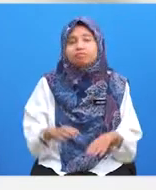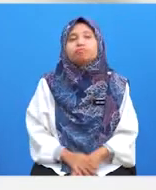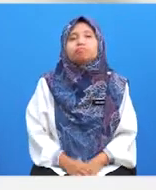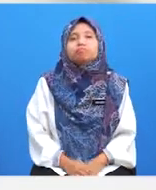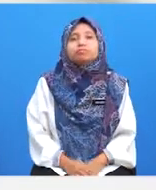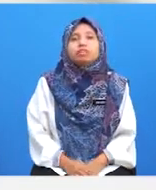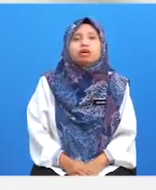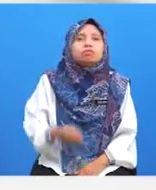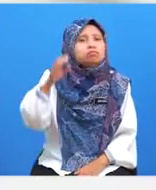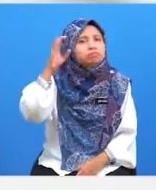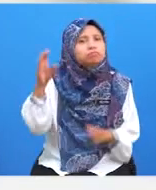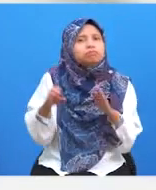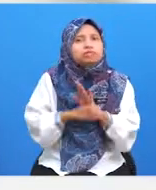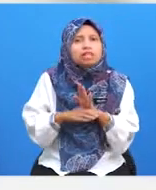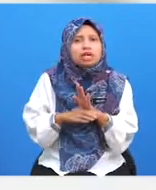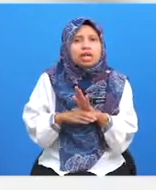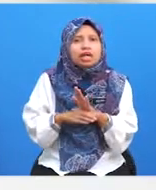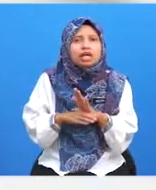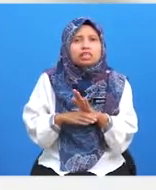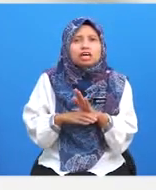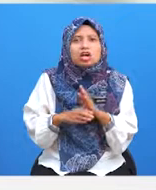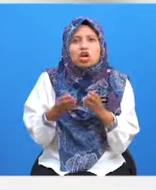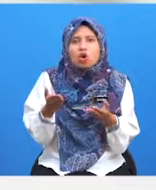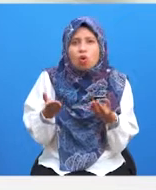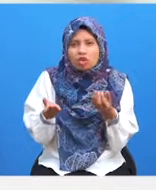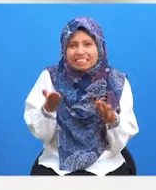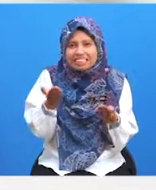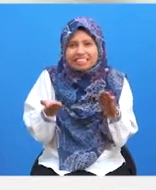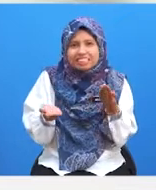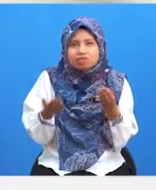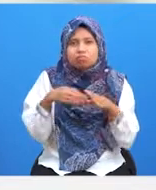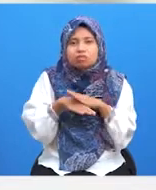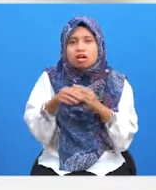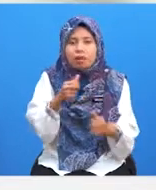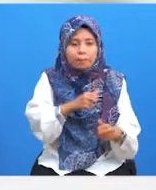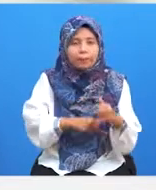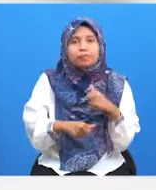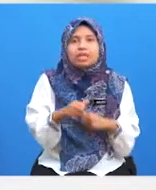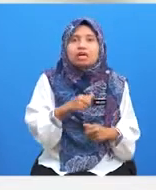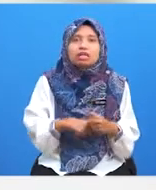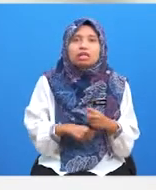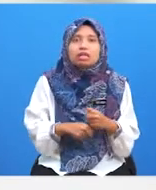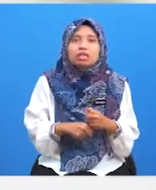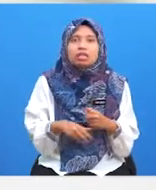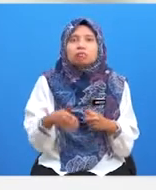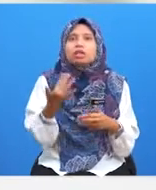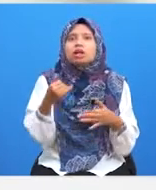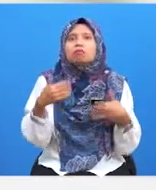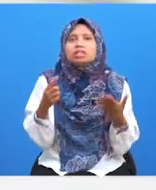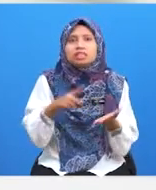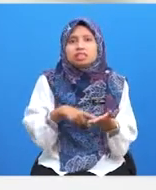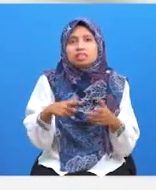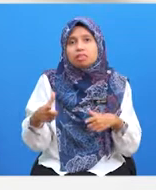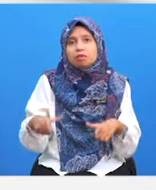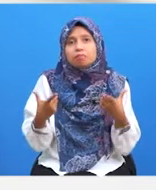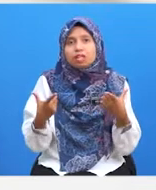mendatar menggambarkan keadaan konsisten dalam pernyataan fenomena trek ini berlaku Apabila semua